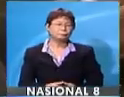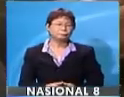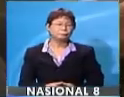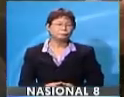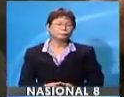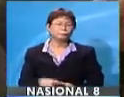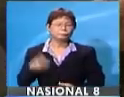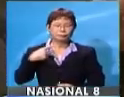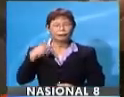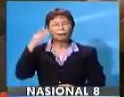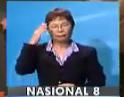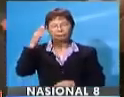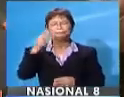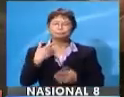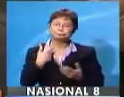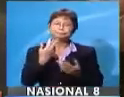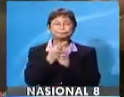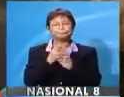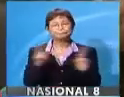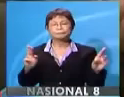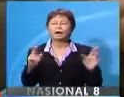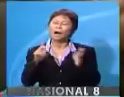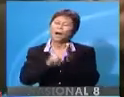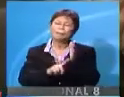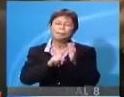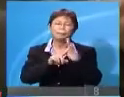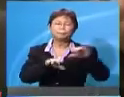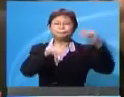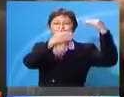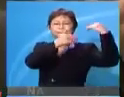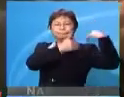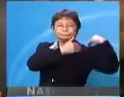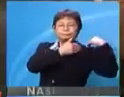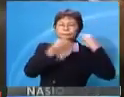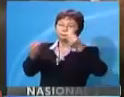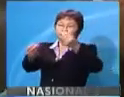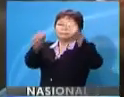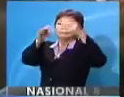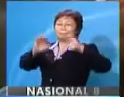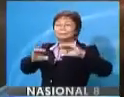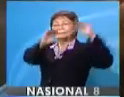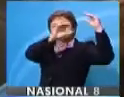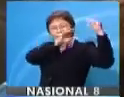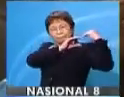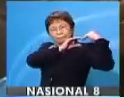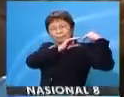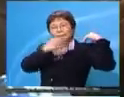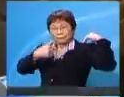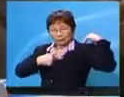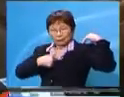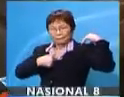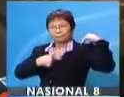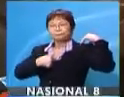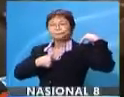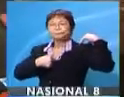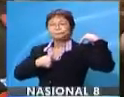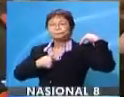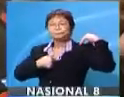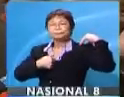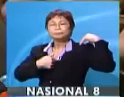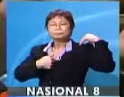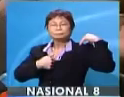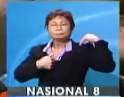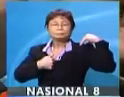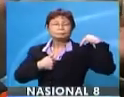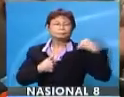Akan bersedia dalam apa juga tanggungjawab yang telah diberikan dan amanah yang telah